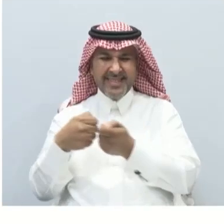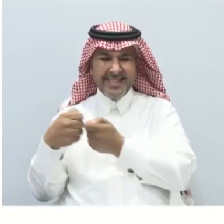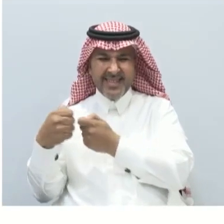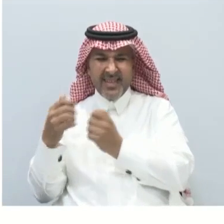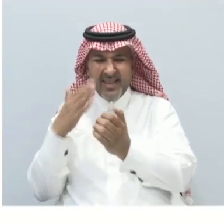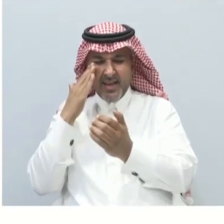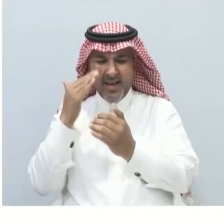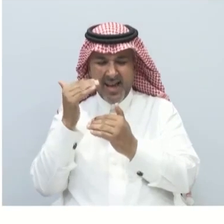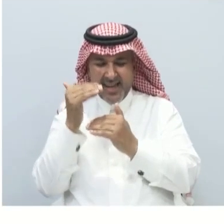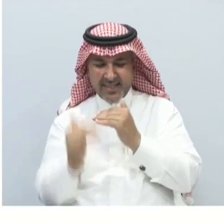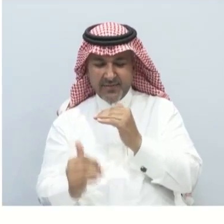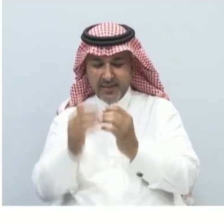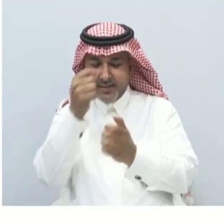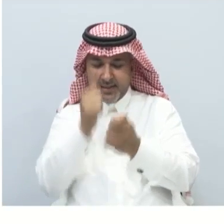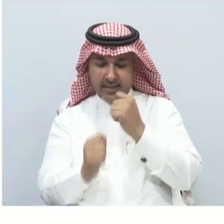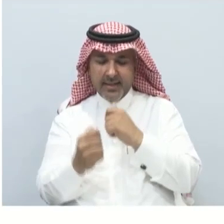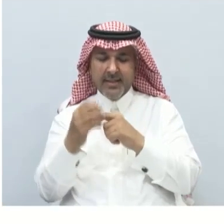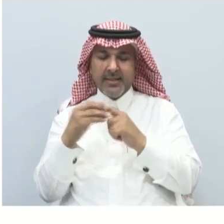نحو الاسفل